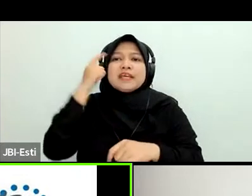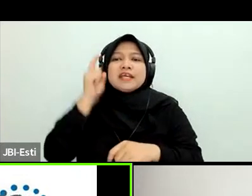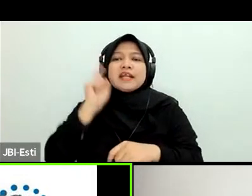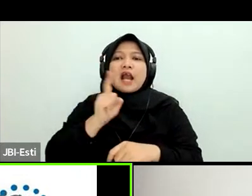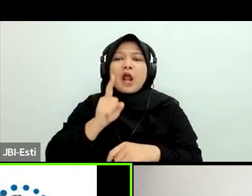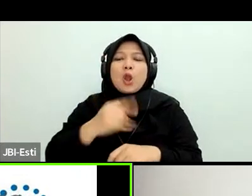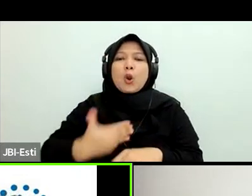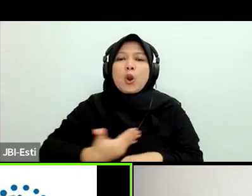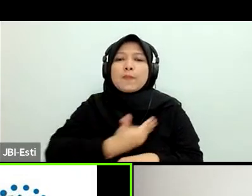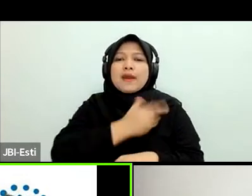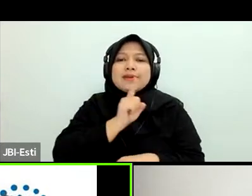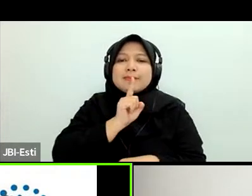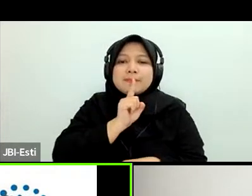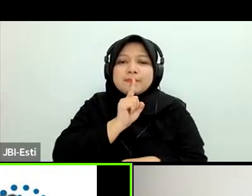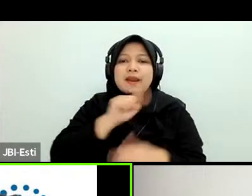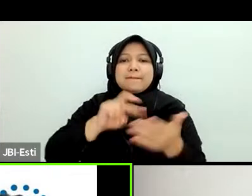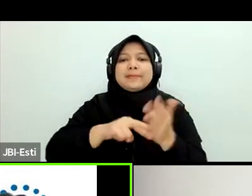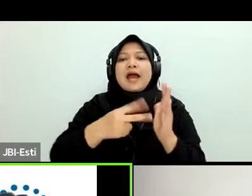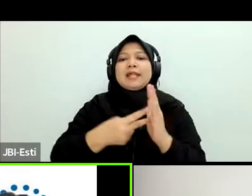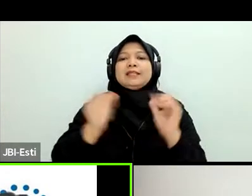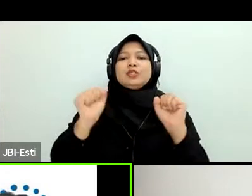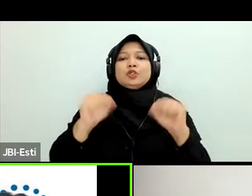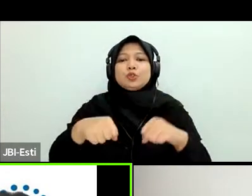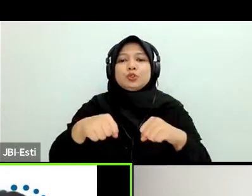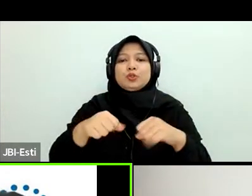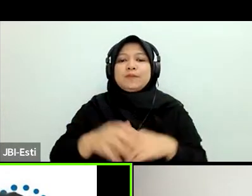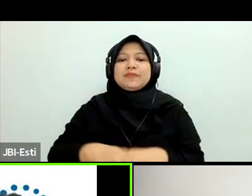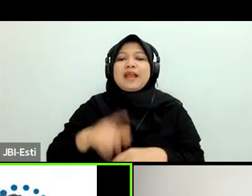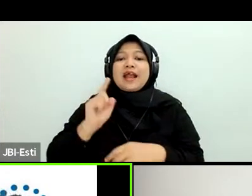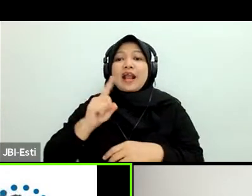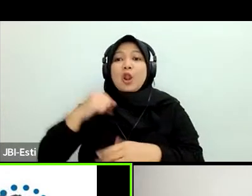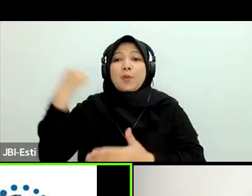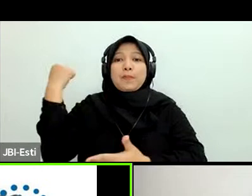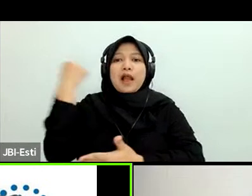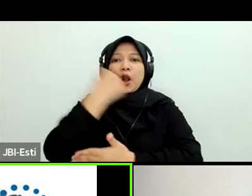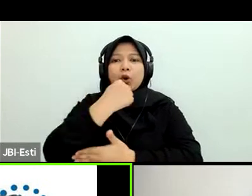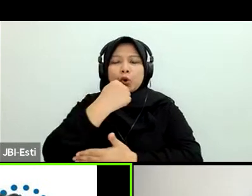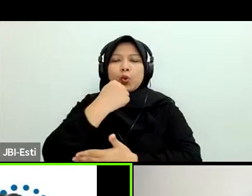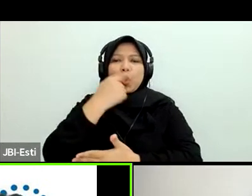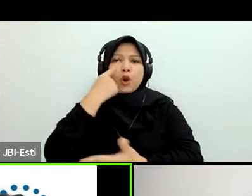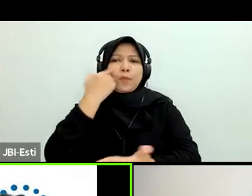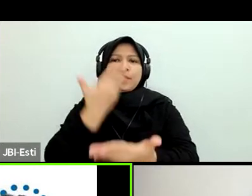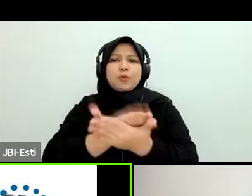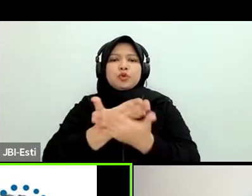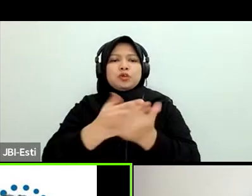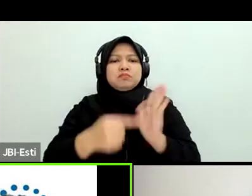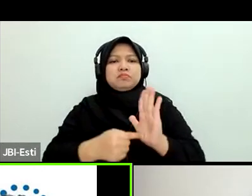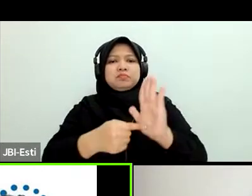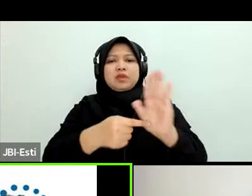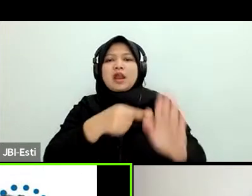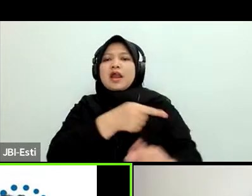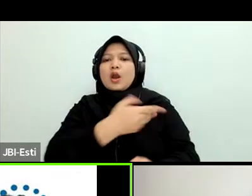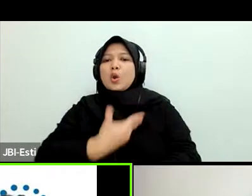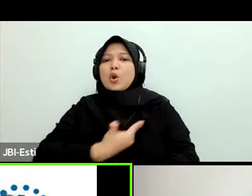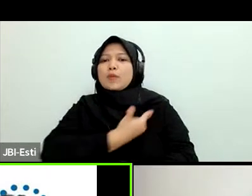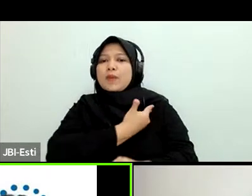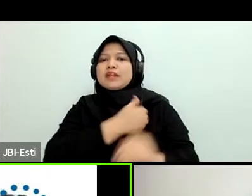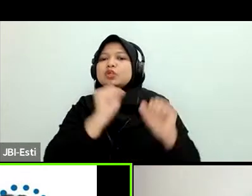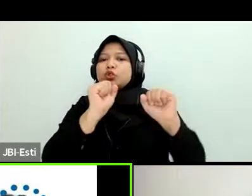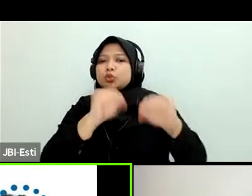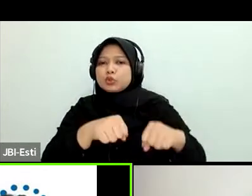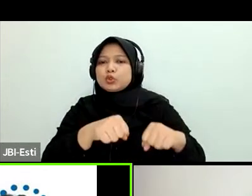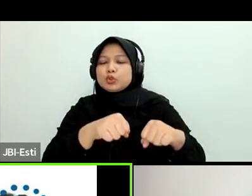bahaya ketikan bisanya pelaku menunjukkan bukti bahwa korban itu setuju dengan